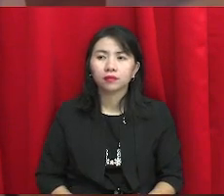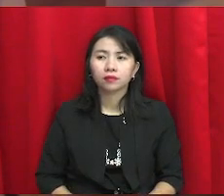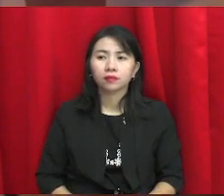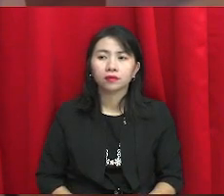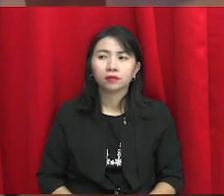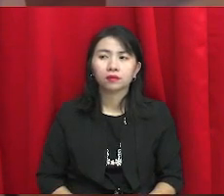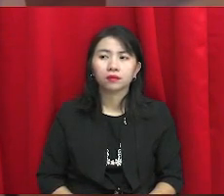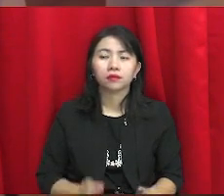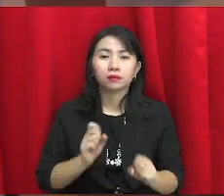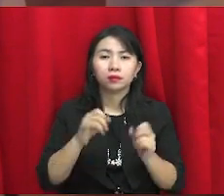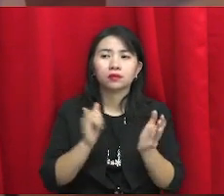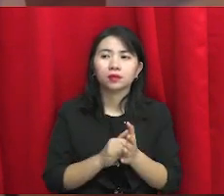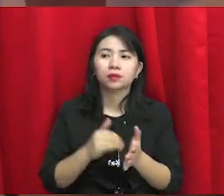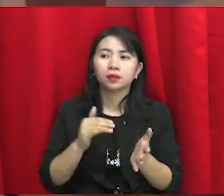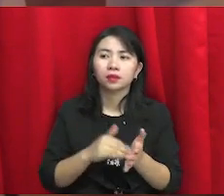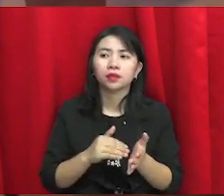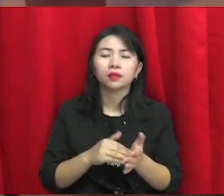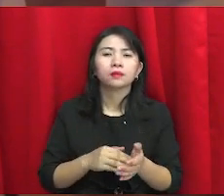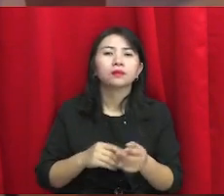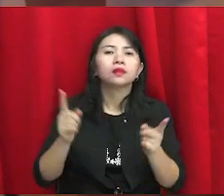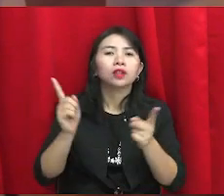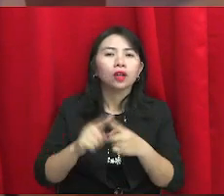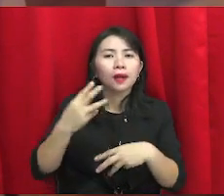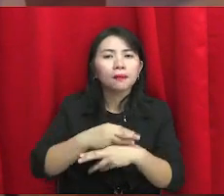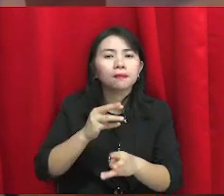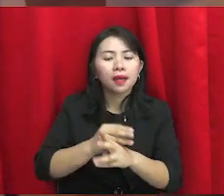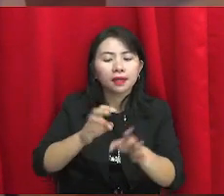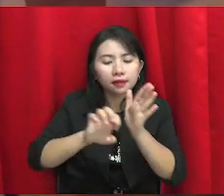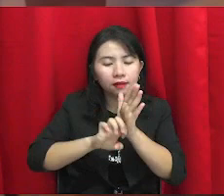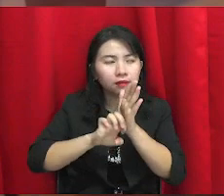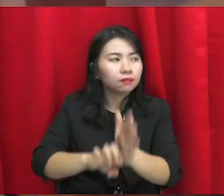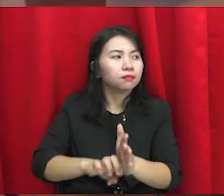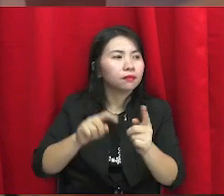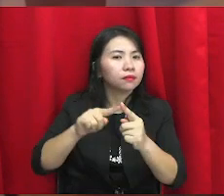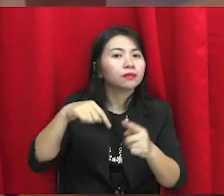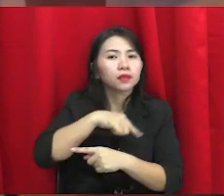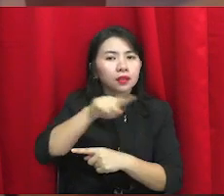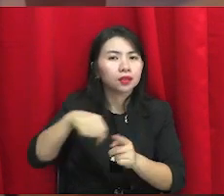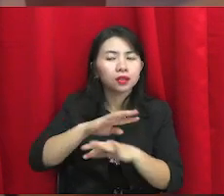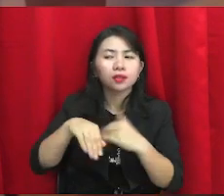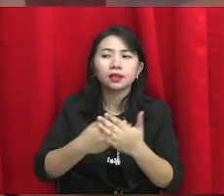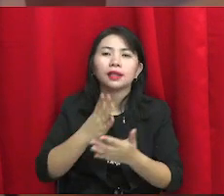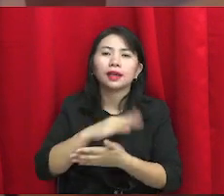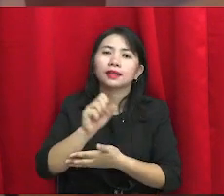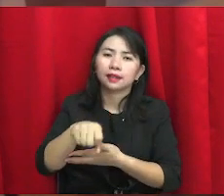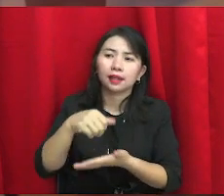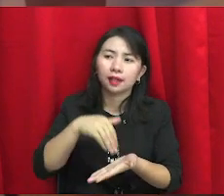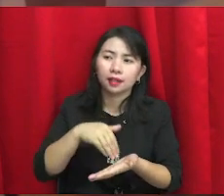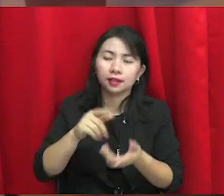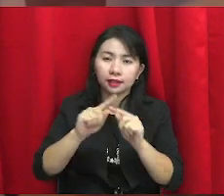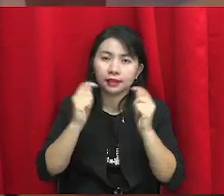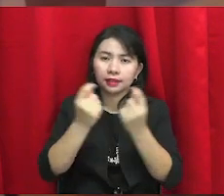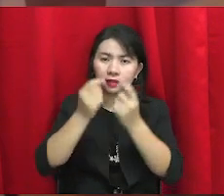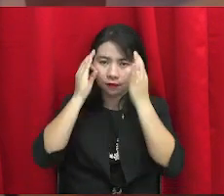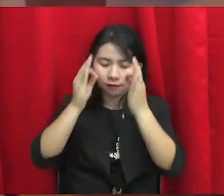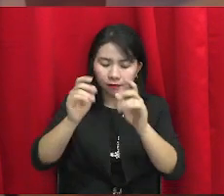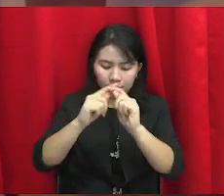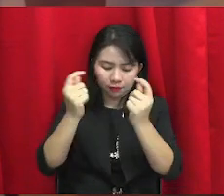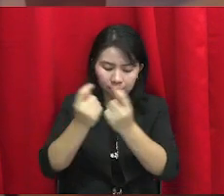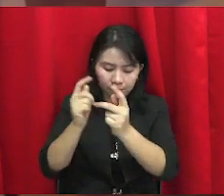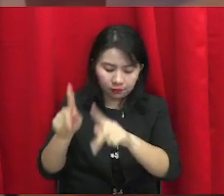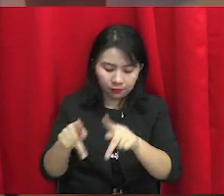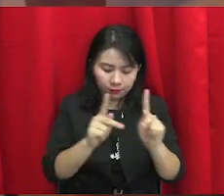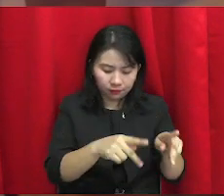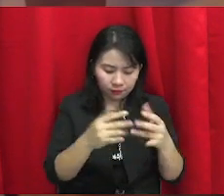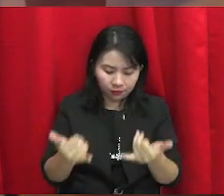para ano, para makapag-set ng example sa atin. You see? Now, ito sinasabi ko sa inyo, team focus, team preparation,